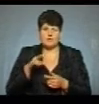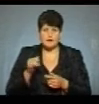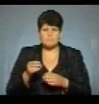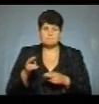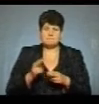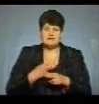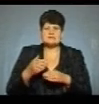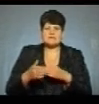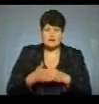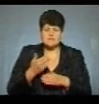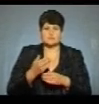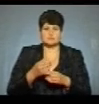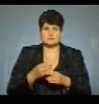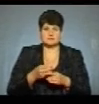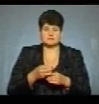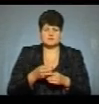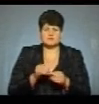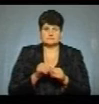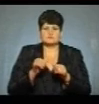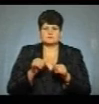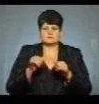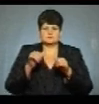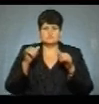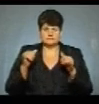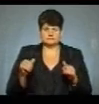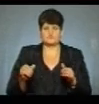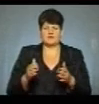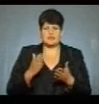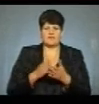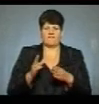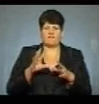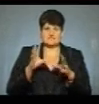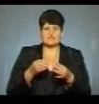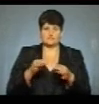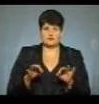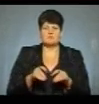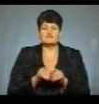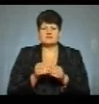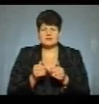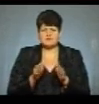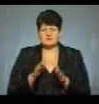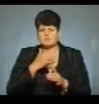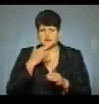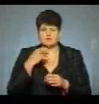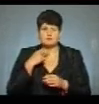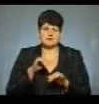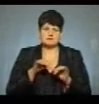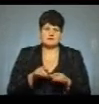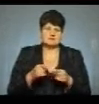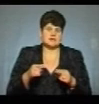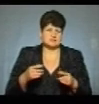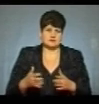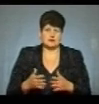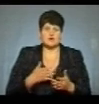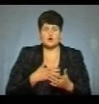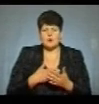породжує вседозволеність. Коли ж буде завершено дане розслідування? Ми порушуємо багато кримінальних проваджень за зверненнями різних джерел, в тому